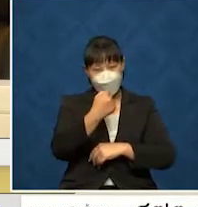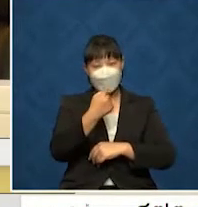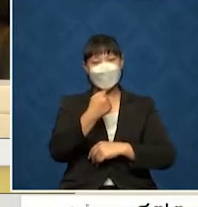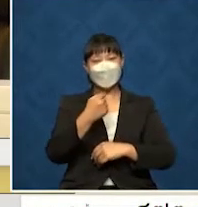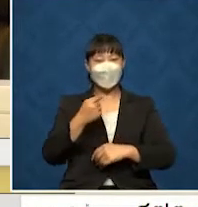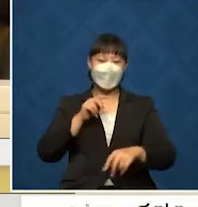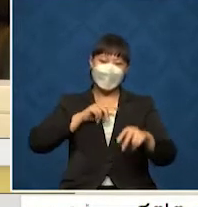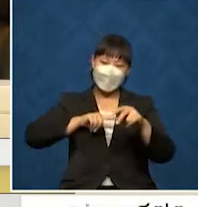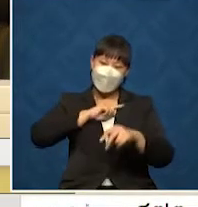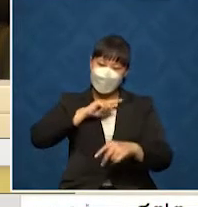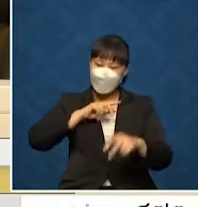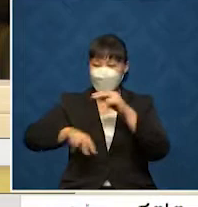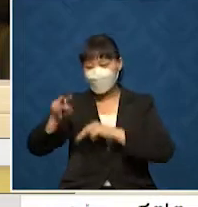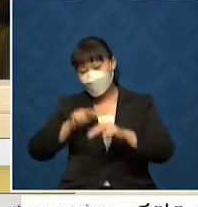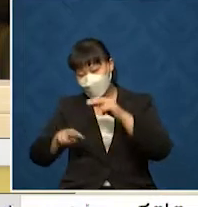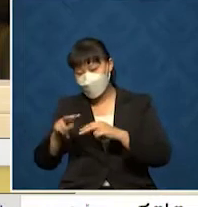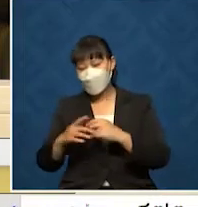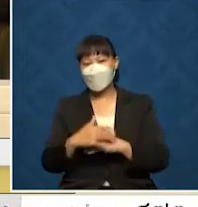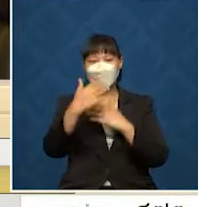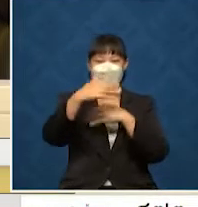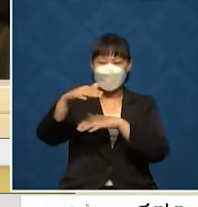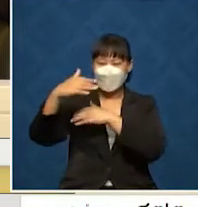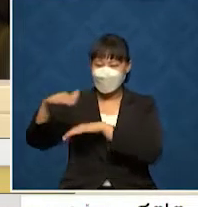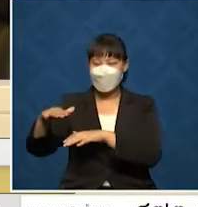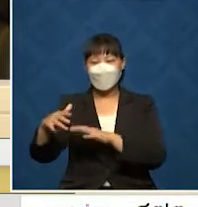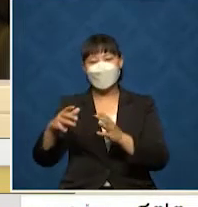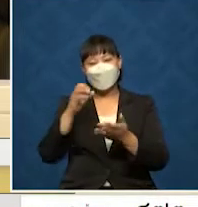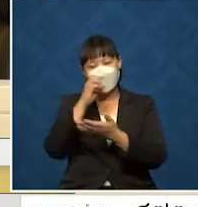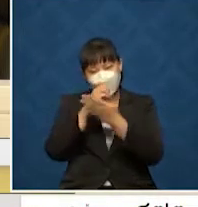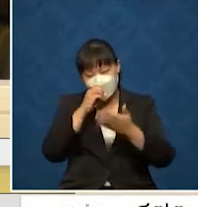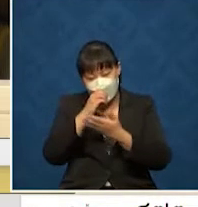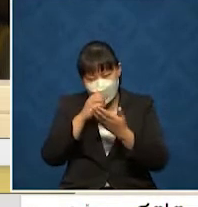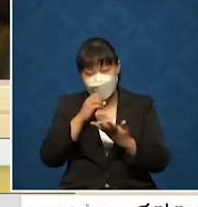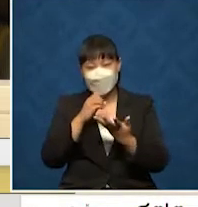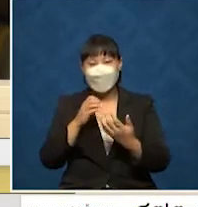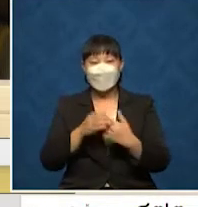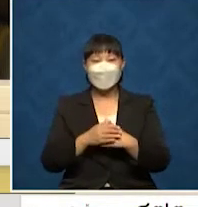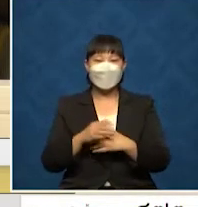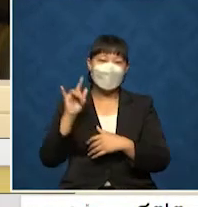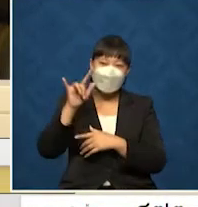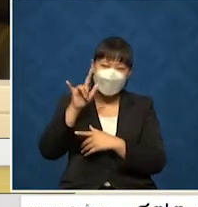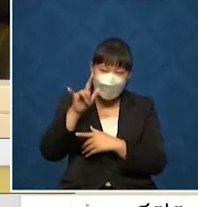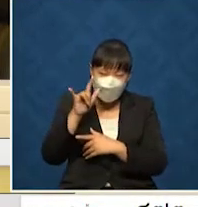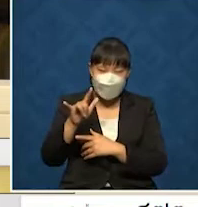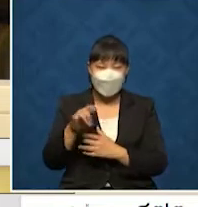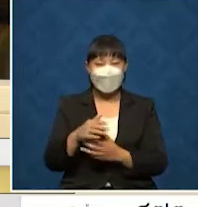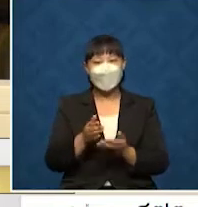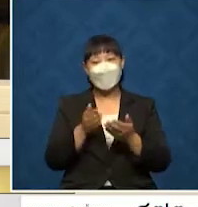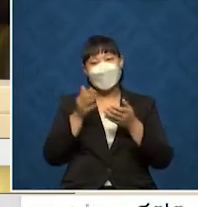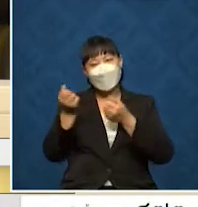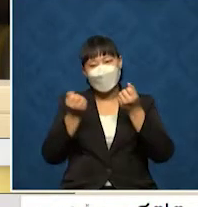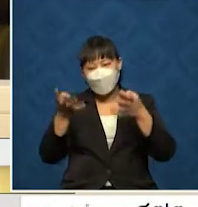ชัดเจนการส่งออกยาเสพติดที่ใช้ช่องทางทั้งอากาศทางบกทางเ